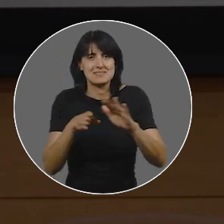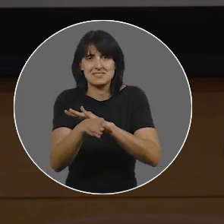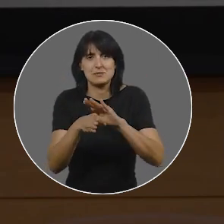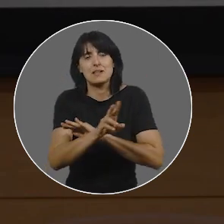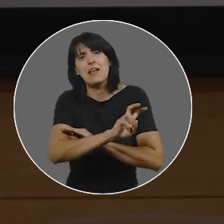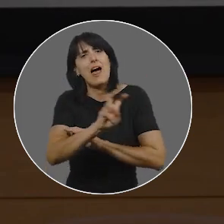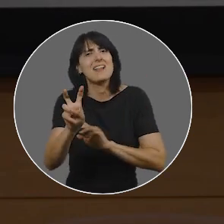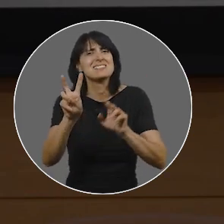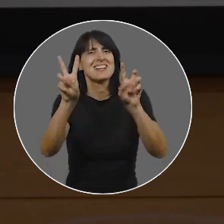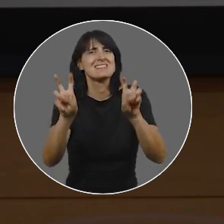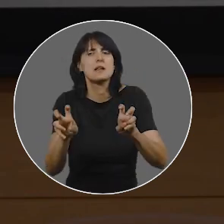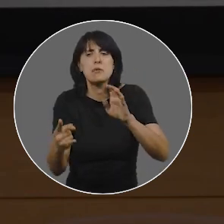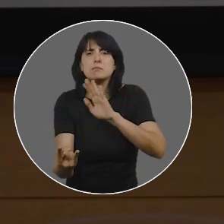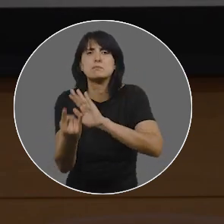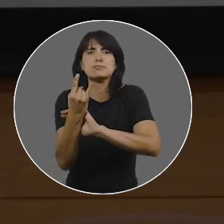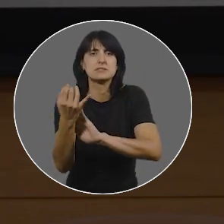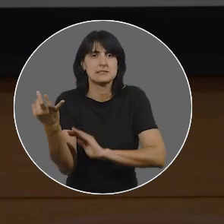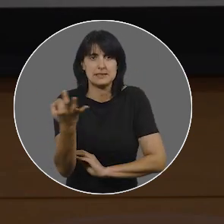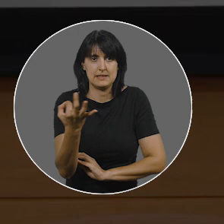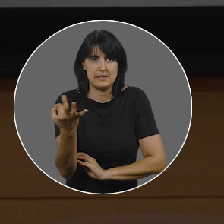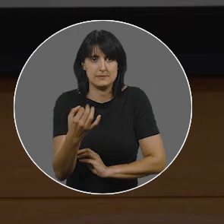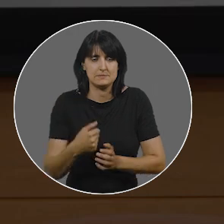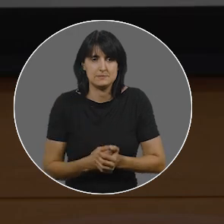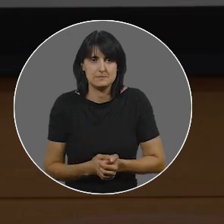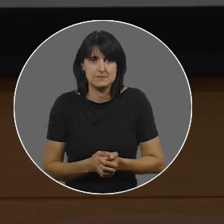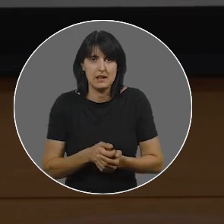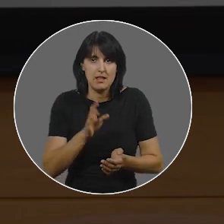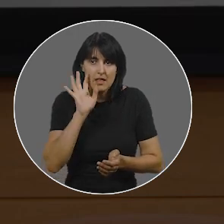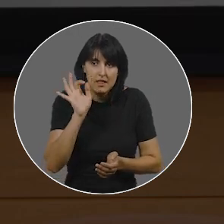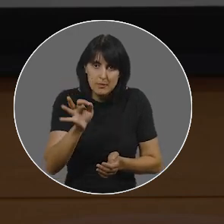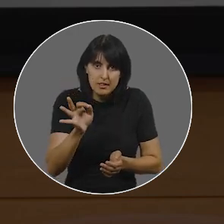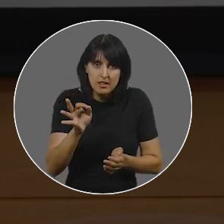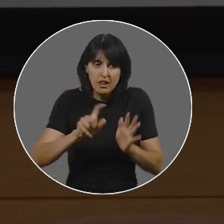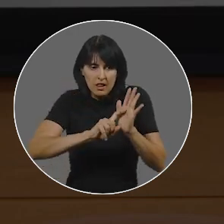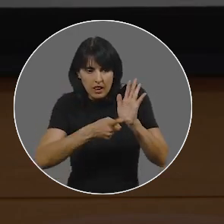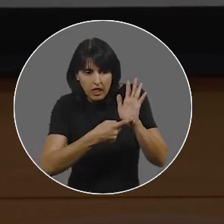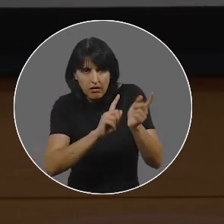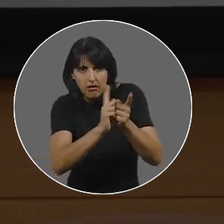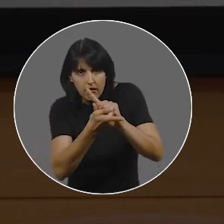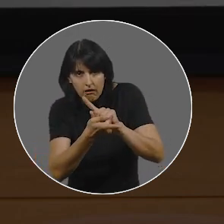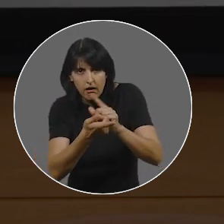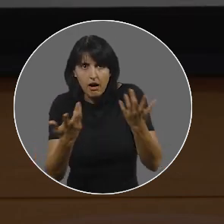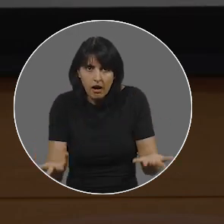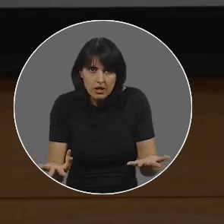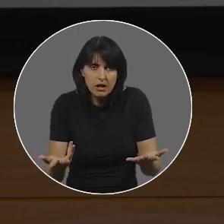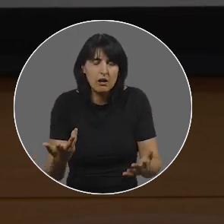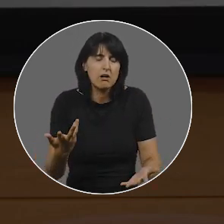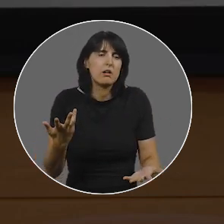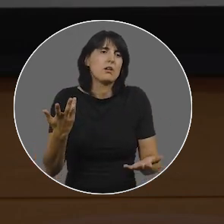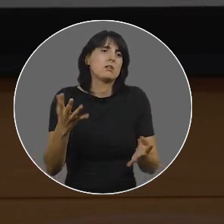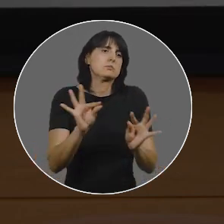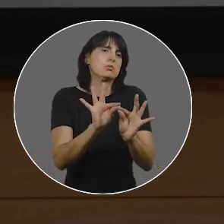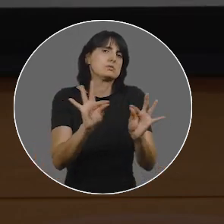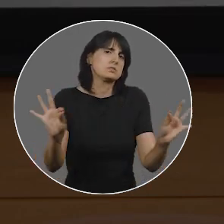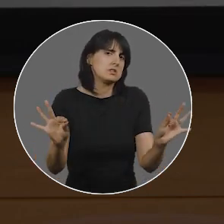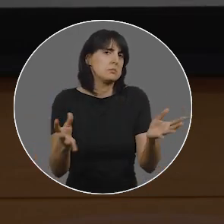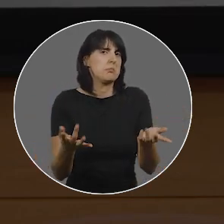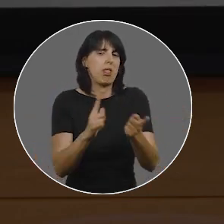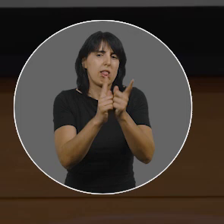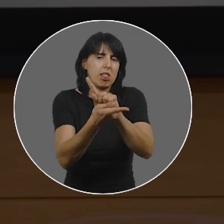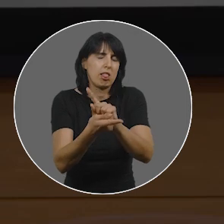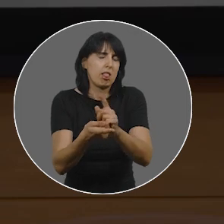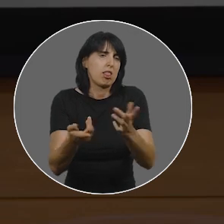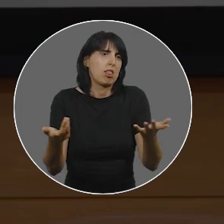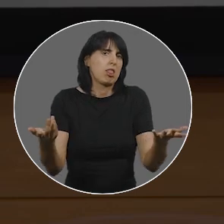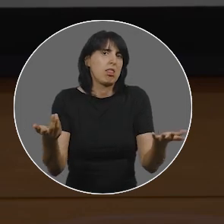tema de l'accessibilitat. Doncs, en sèrio, ha canviat això ara? És que és molt simple,